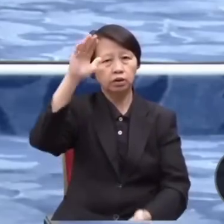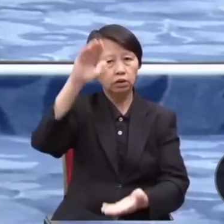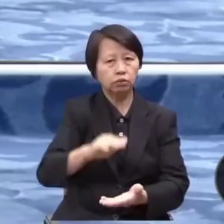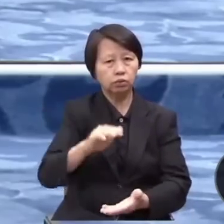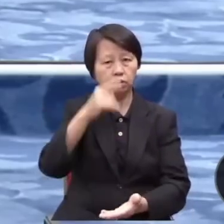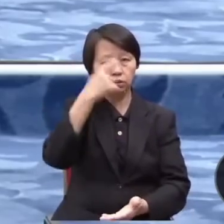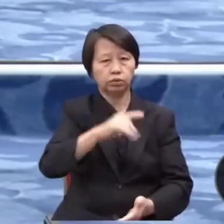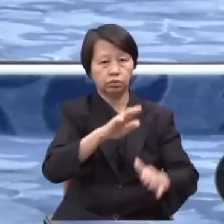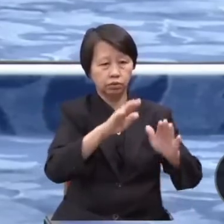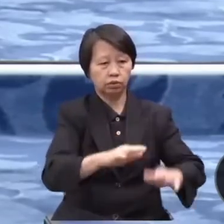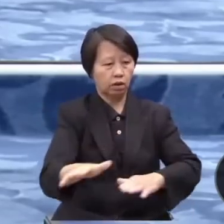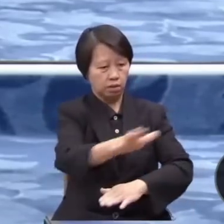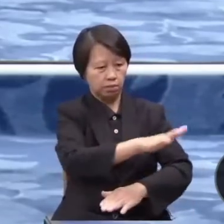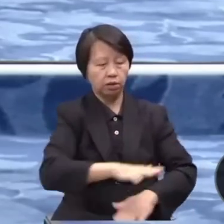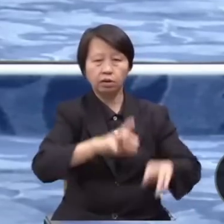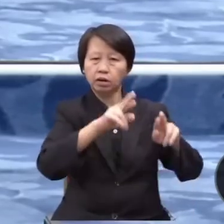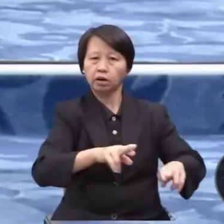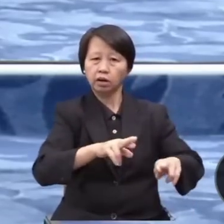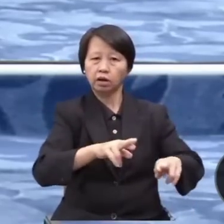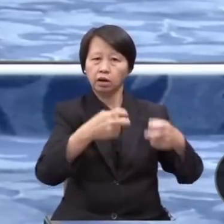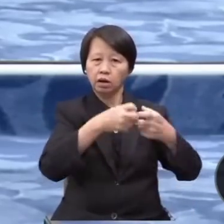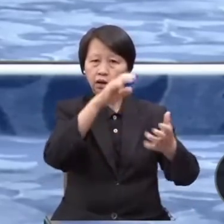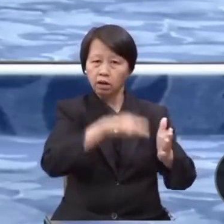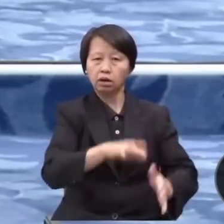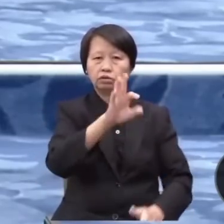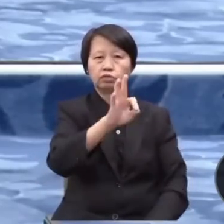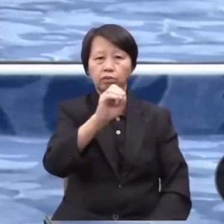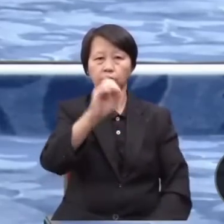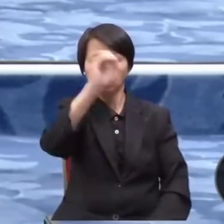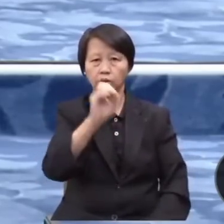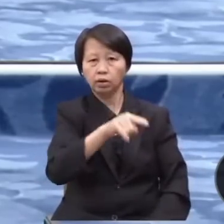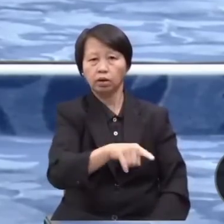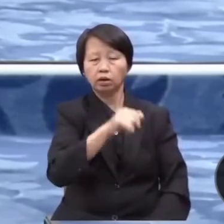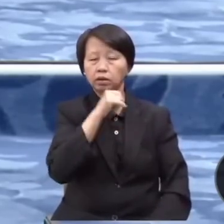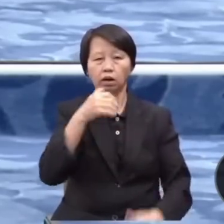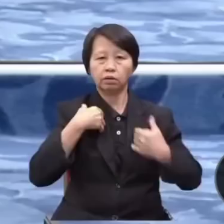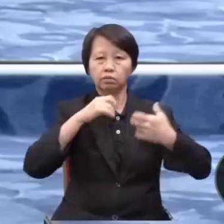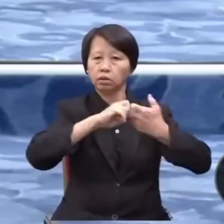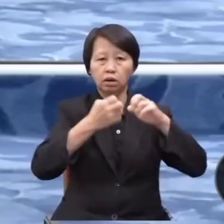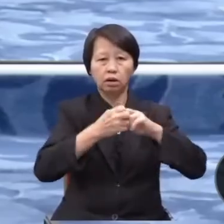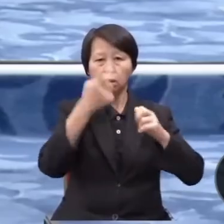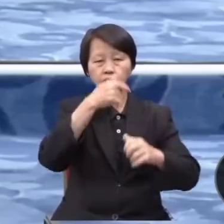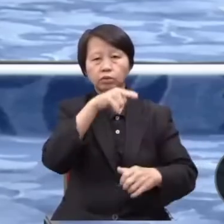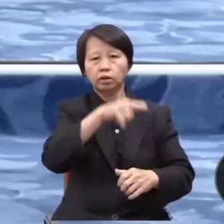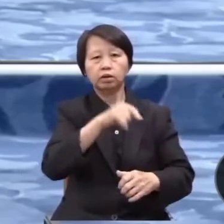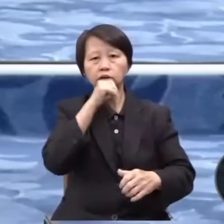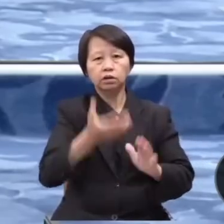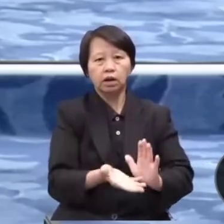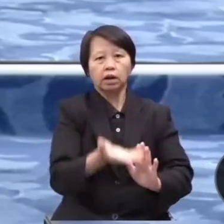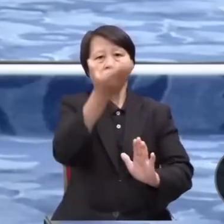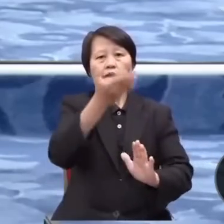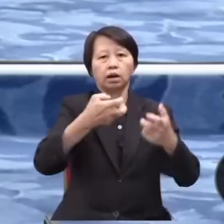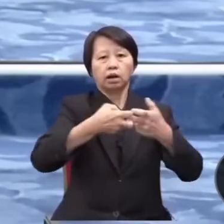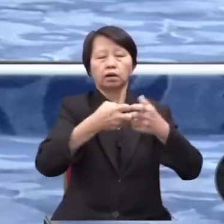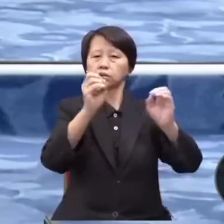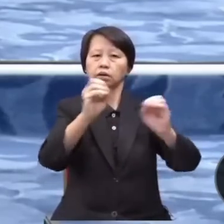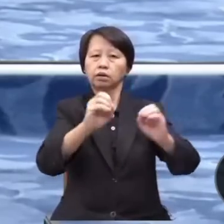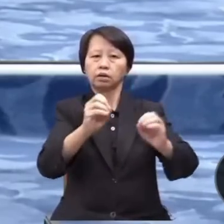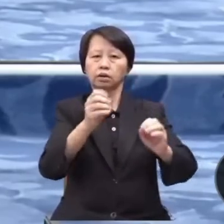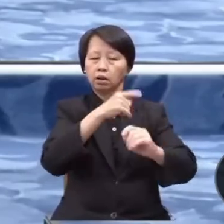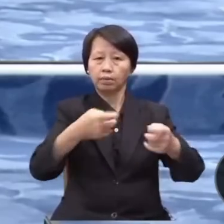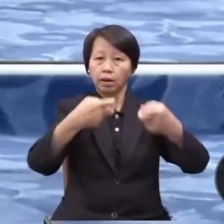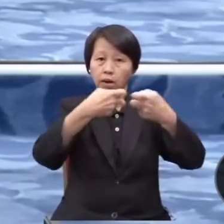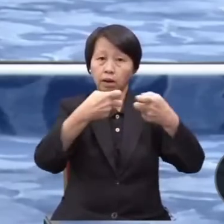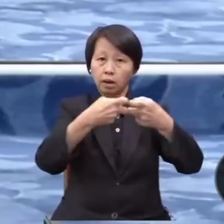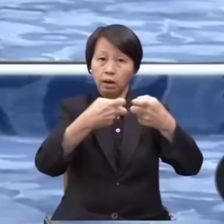dikurangkan bagi majoriti rakyat. 90% rakyat itu tidak terkesan kerana tidak dinaikkan kadar elektrik. Malah